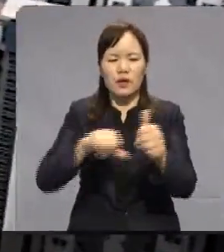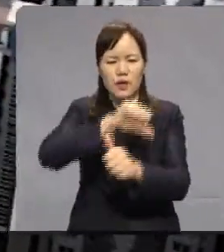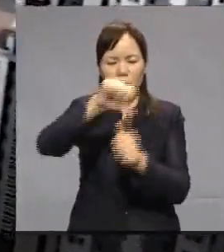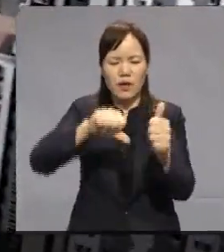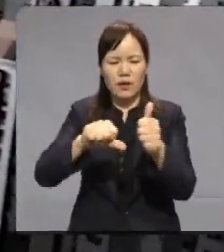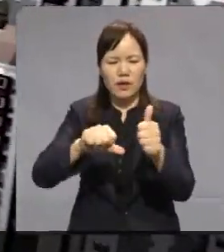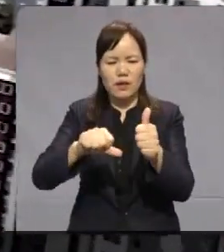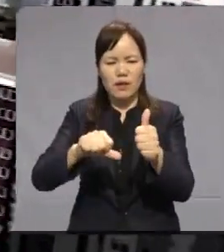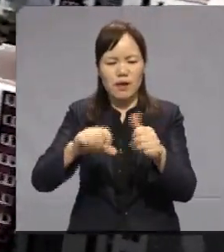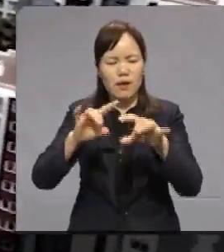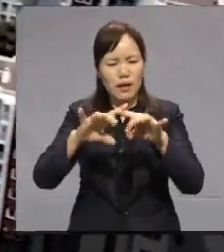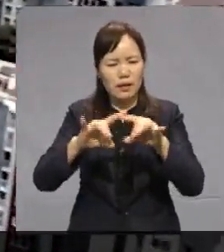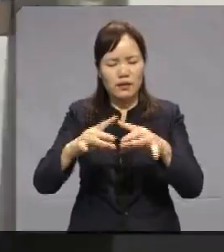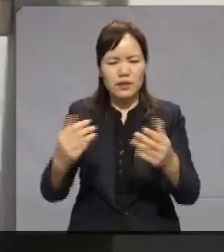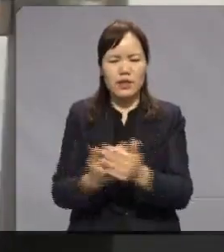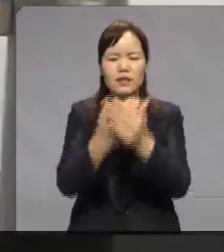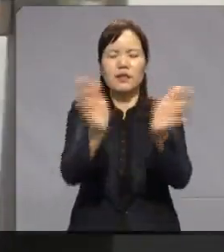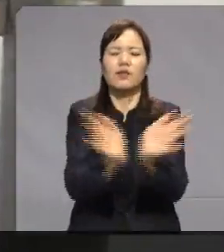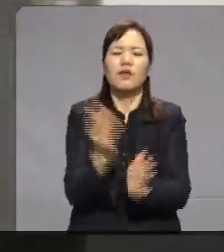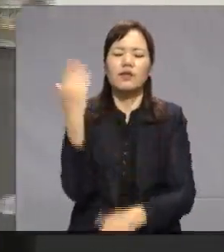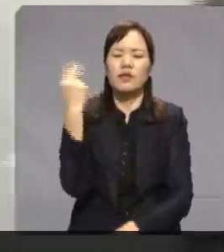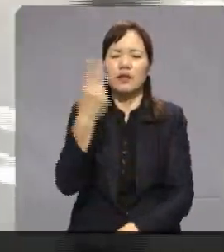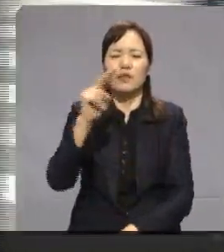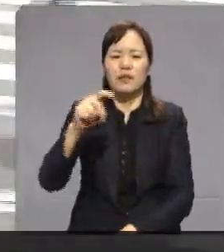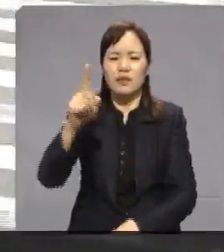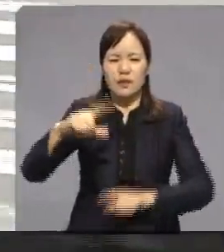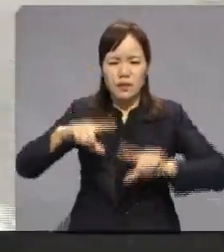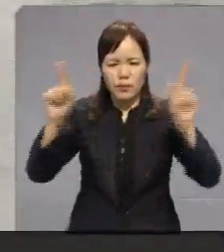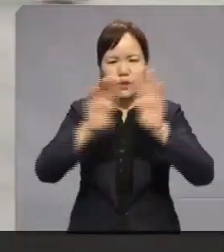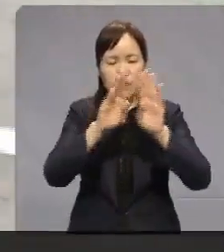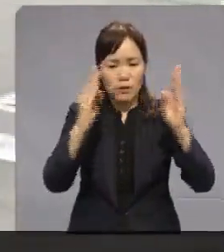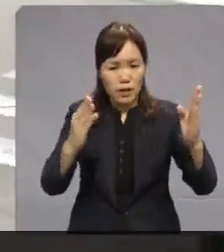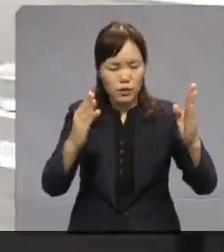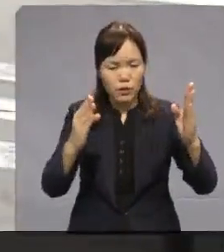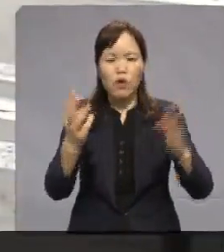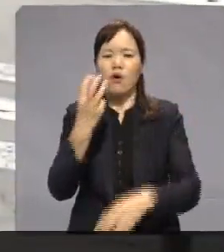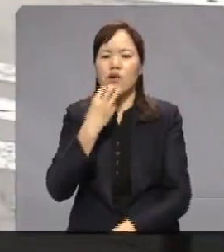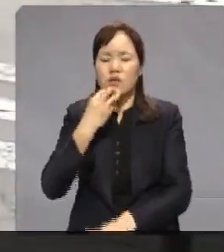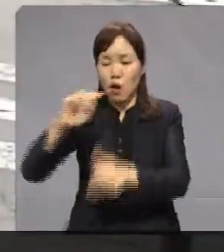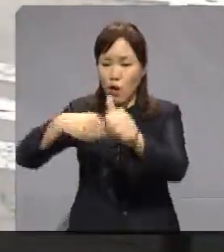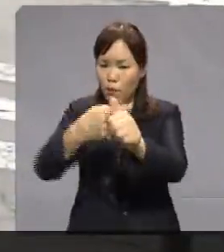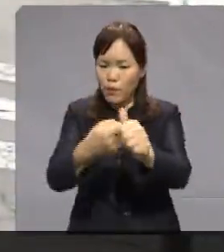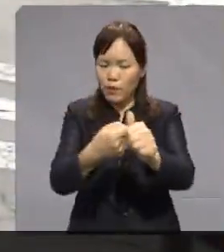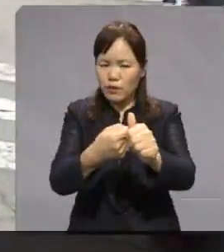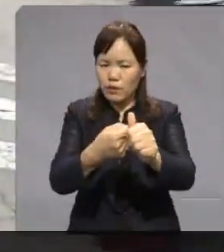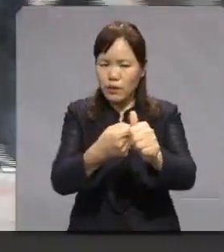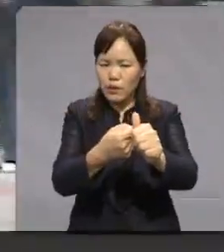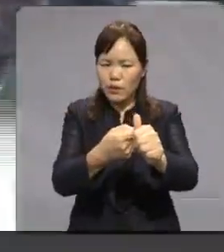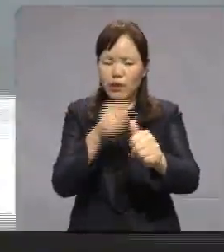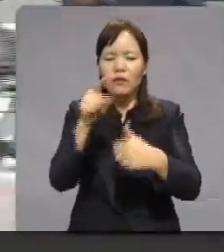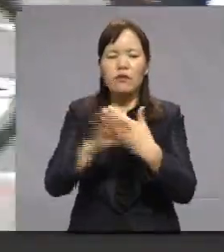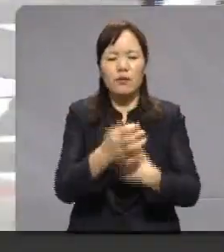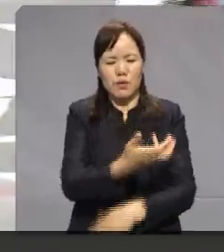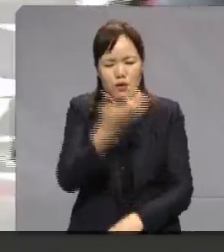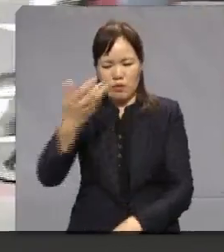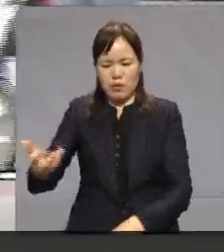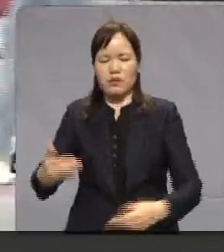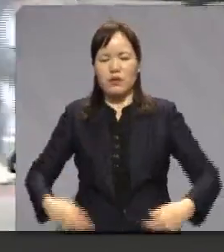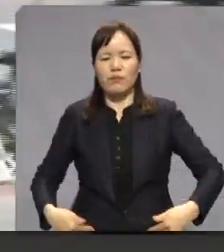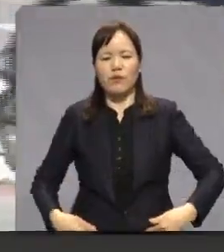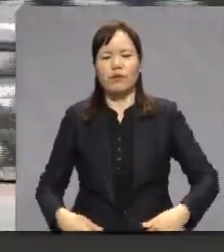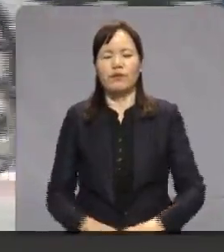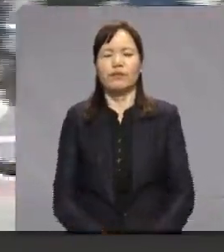에너지 진흥원이 지난 2021년 문을 열었 편입되면 이전이 불가피합니다